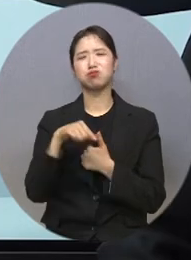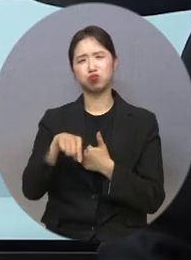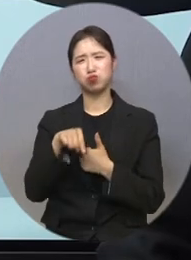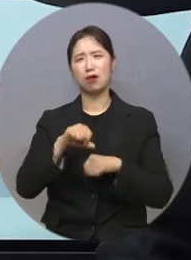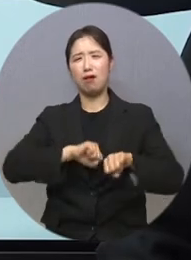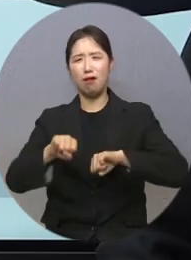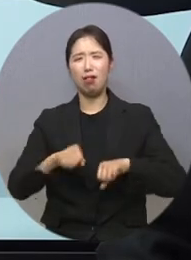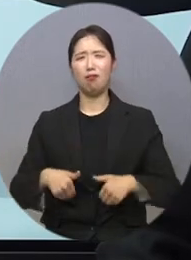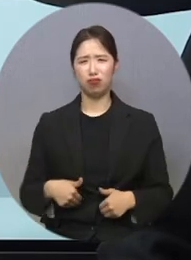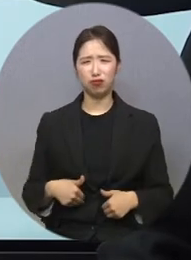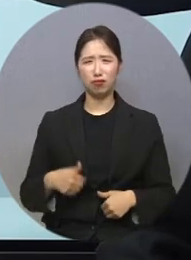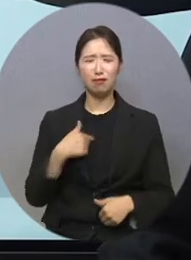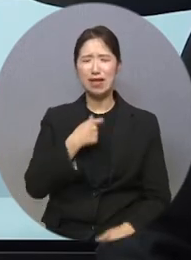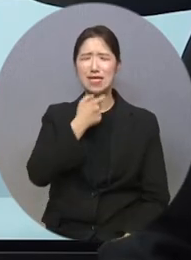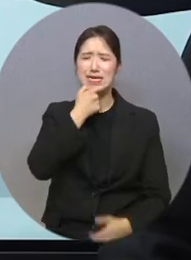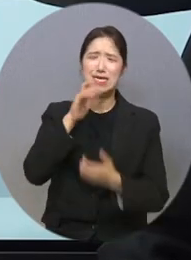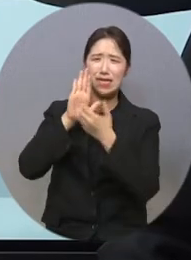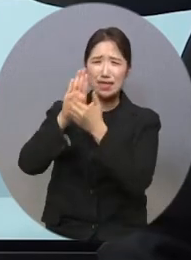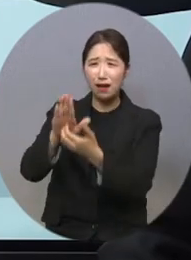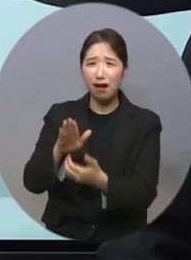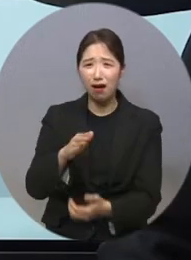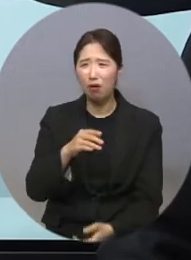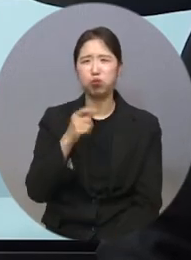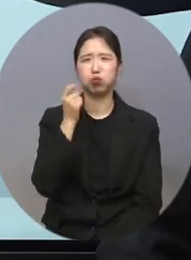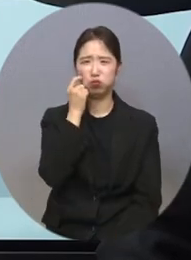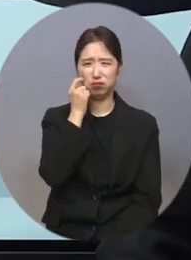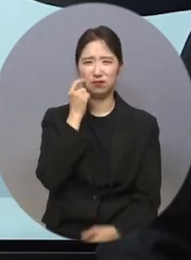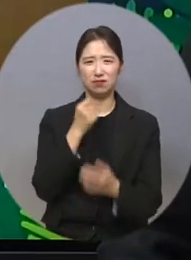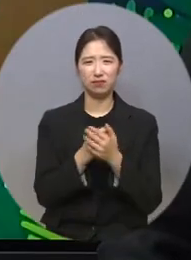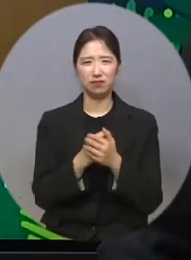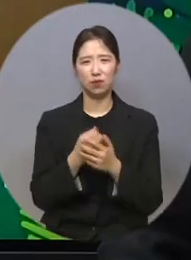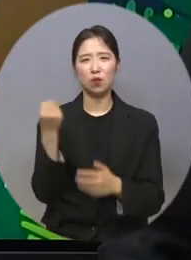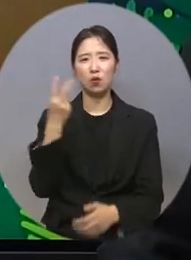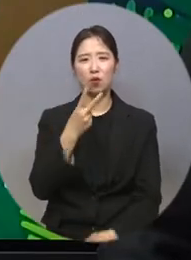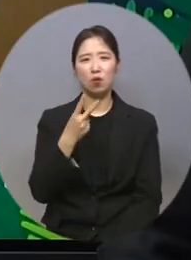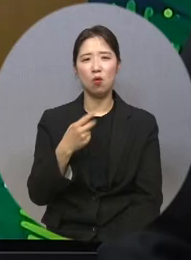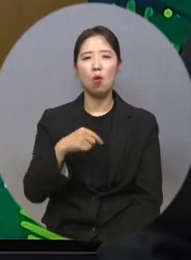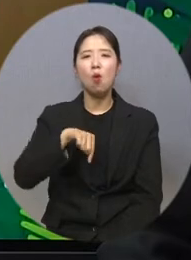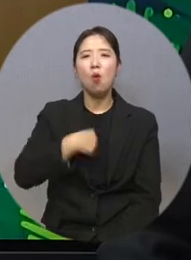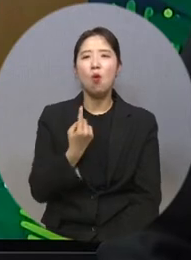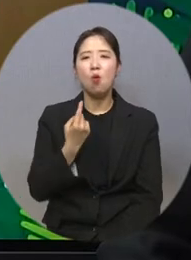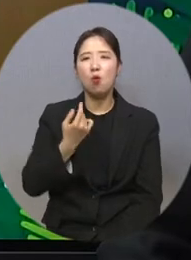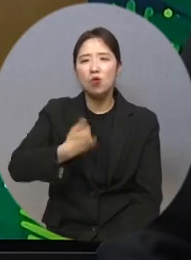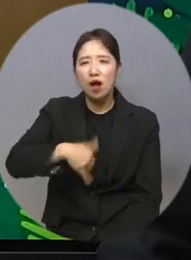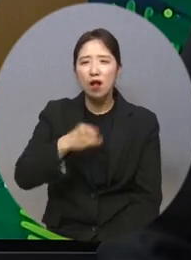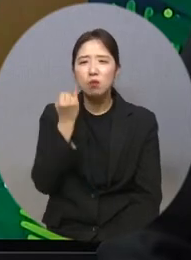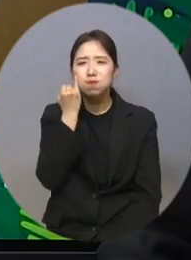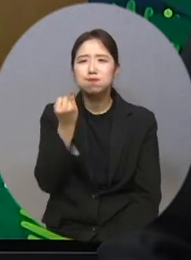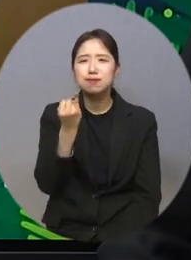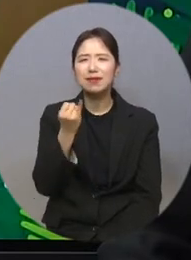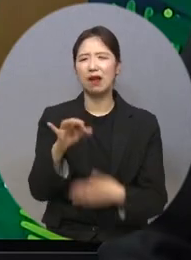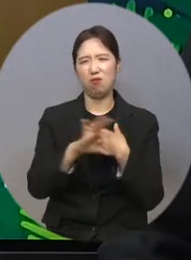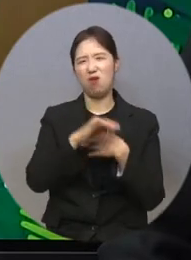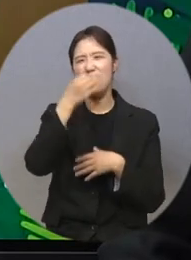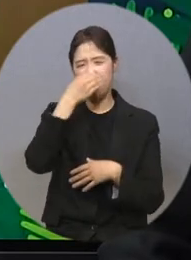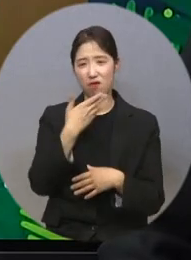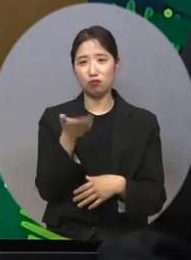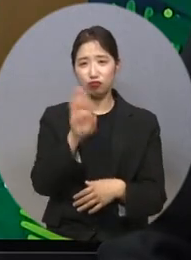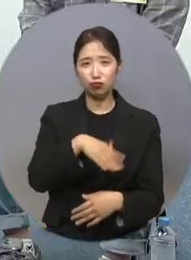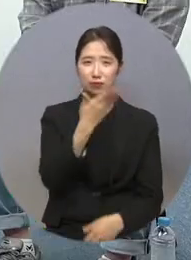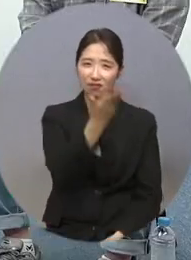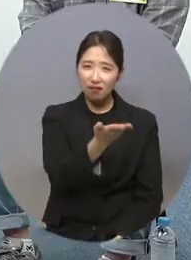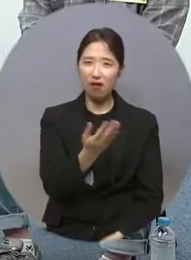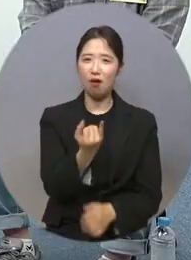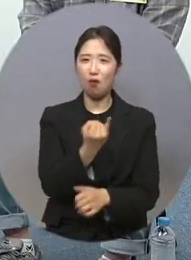해야 되잖아요. 싫다고 못하는 경우가 아니고. 근데 이제 외동이거나 이런 경우는 또 다른데 그래도 자매가